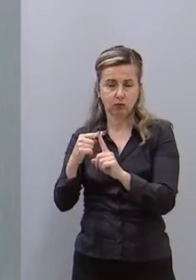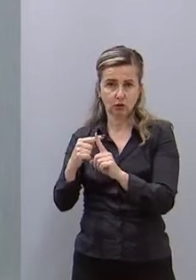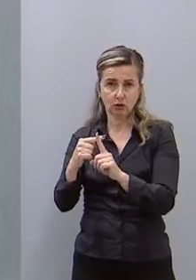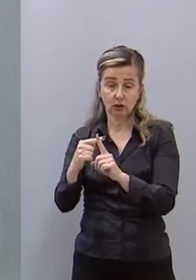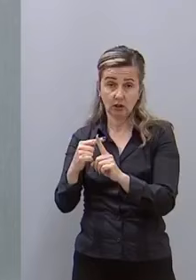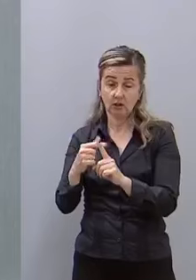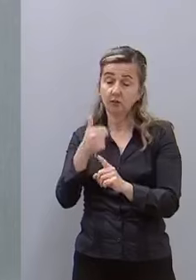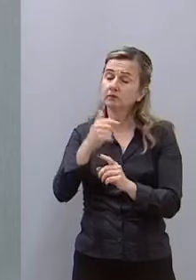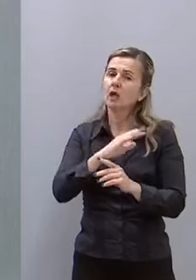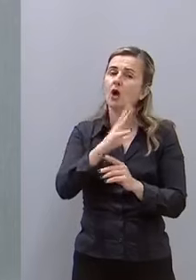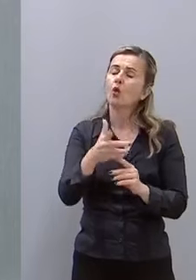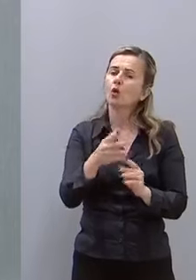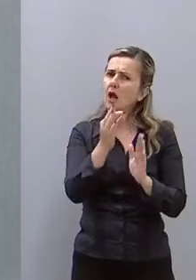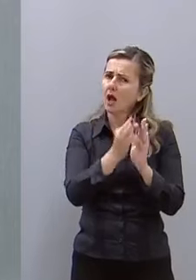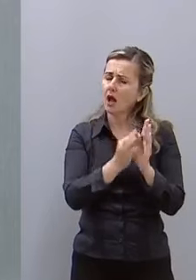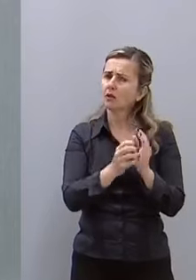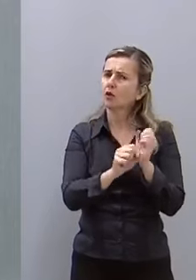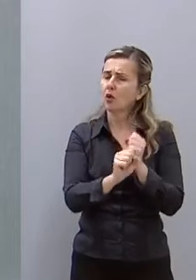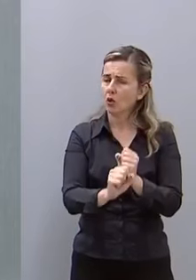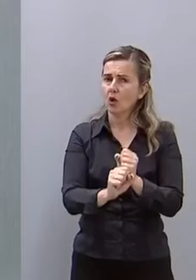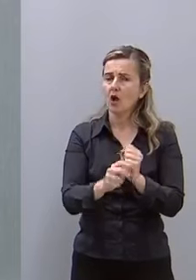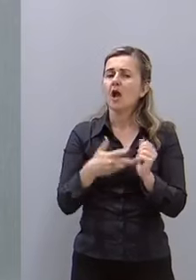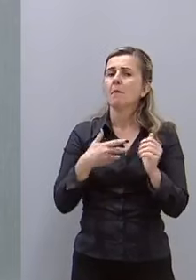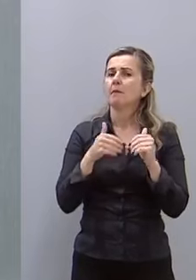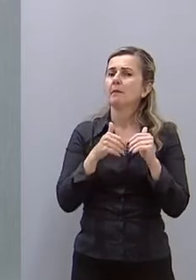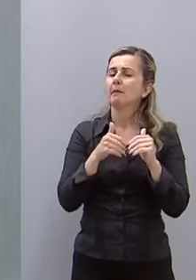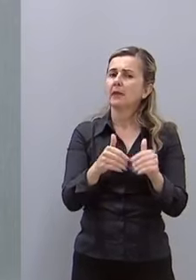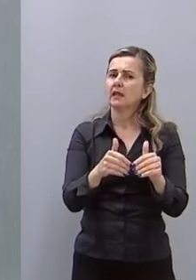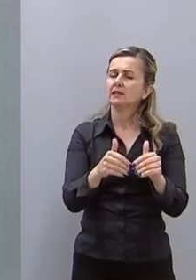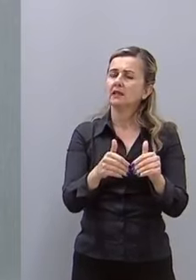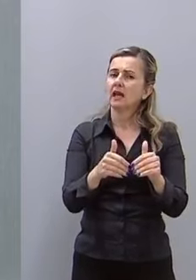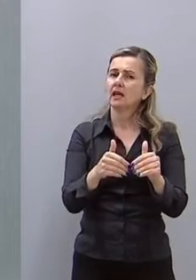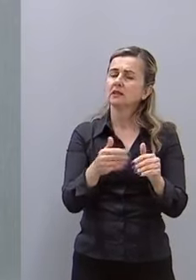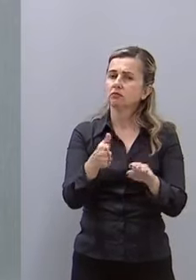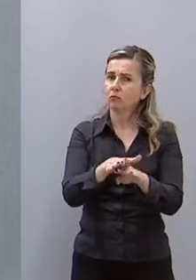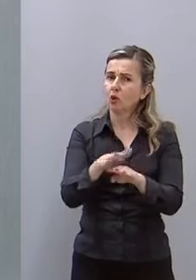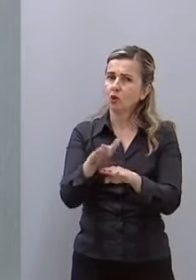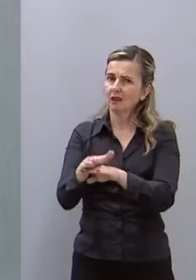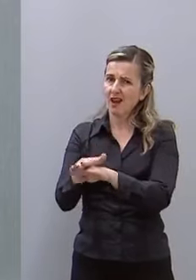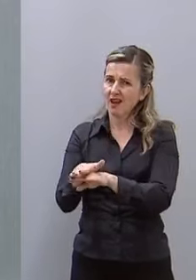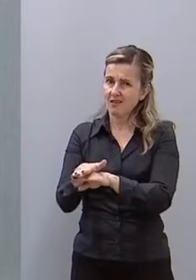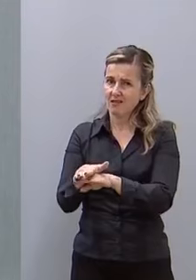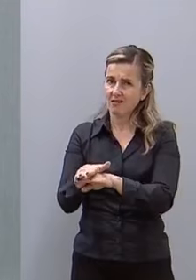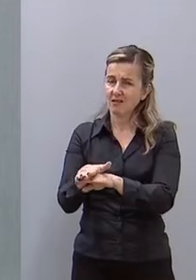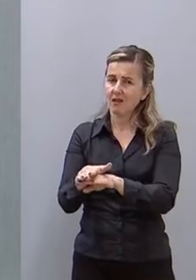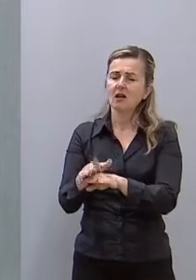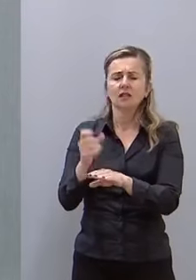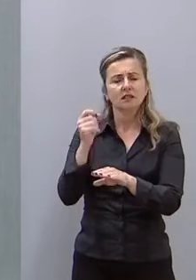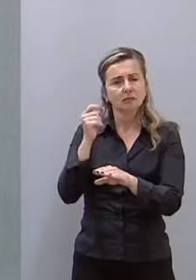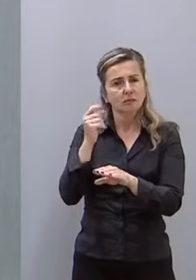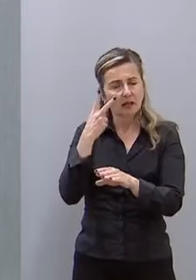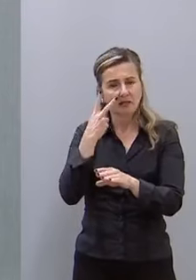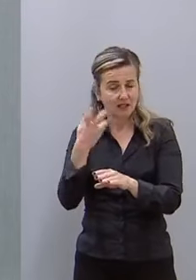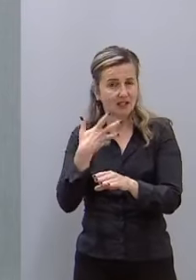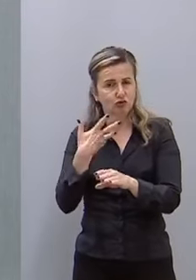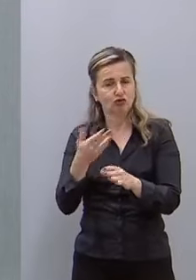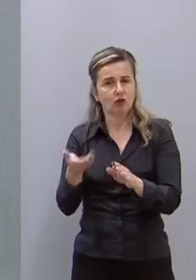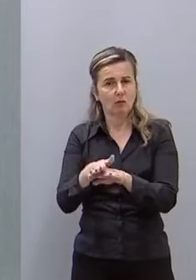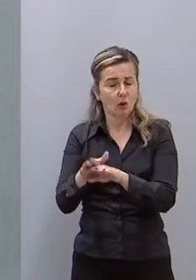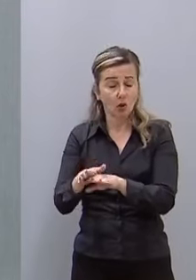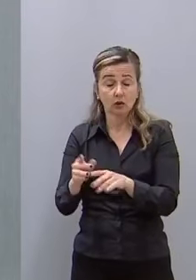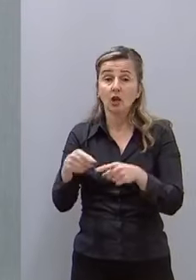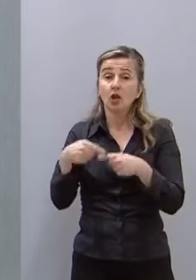che seguiamo è la presenza diciamo della la mortalità per vedere se ci sono poi ci sono i ricoveri